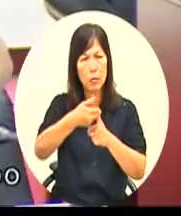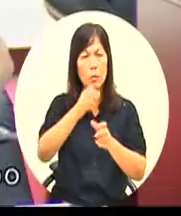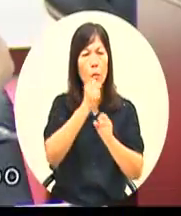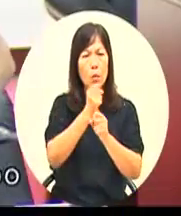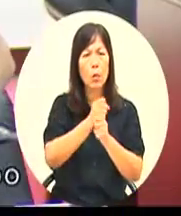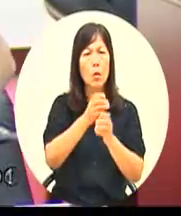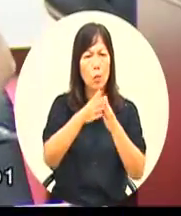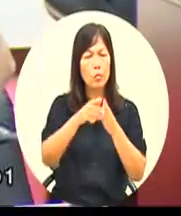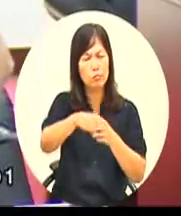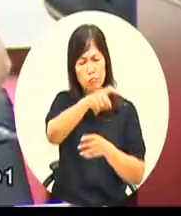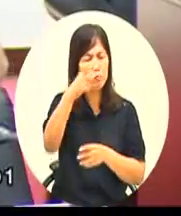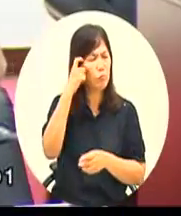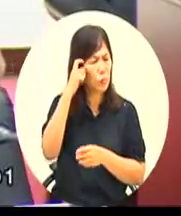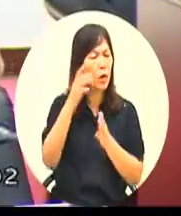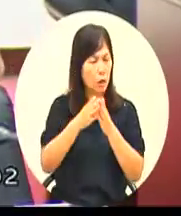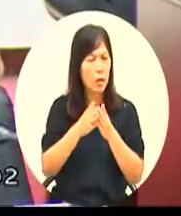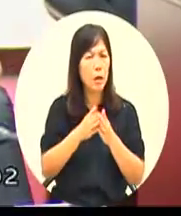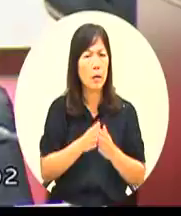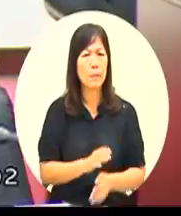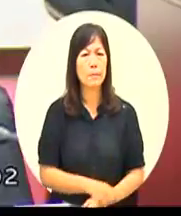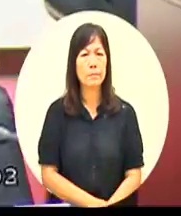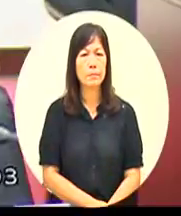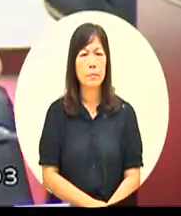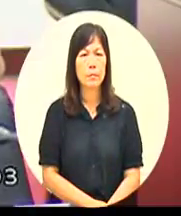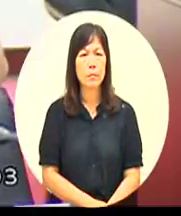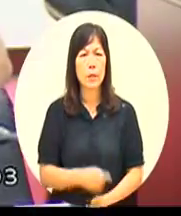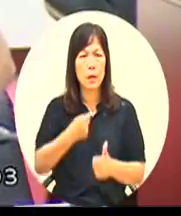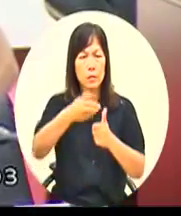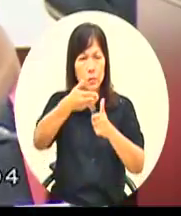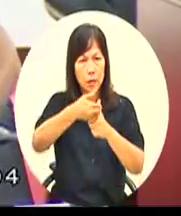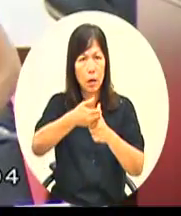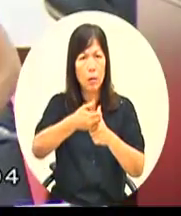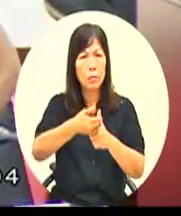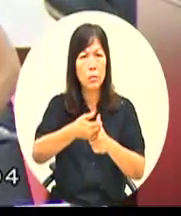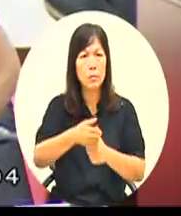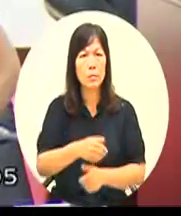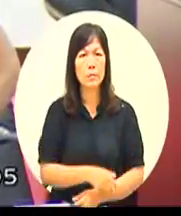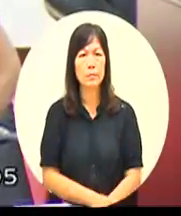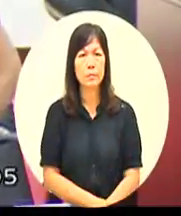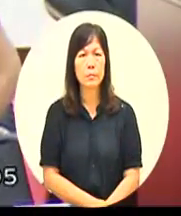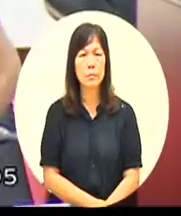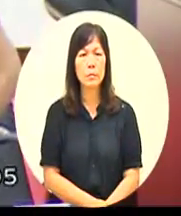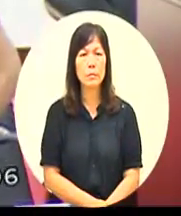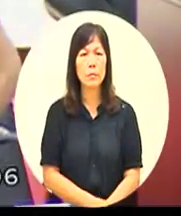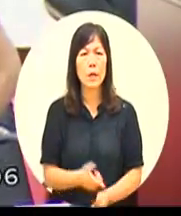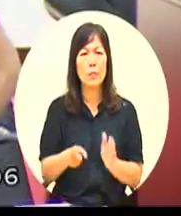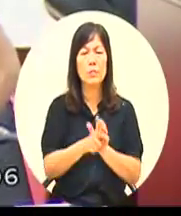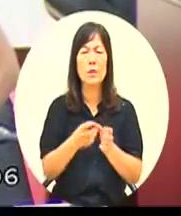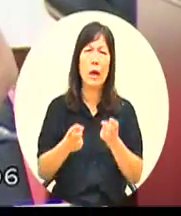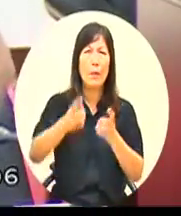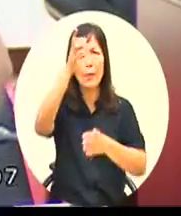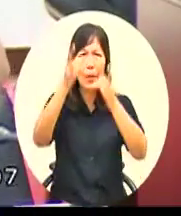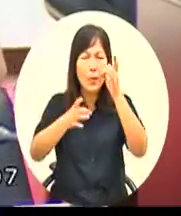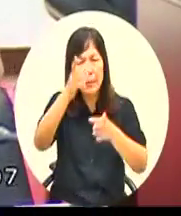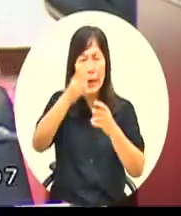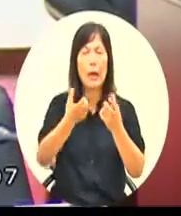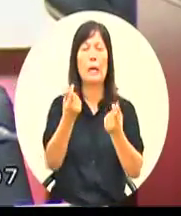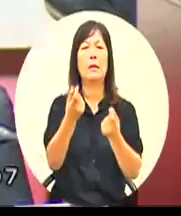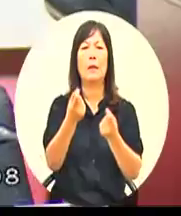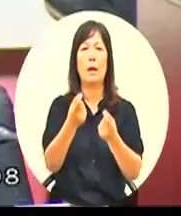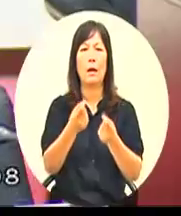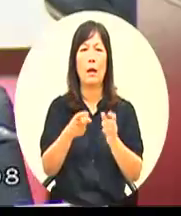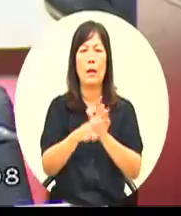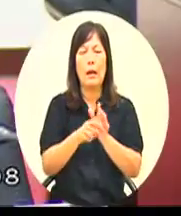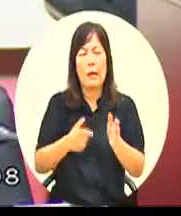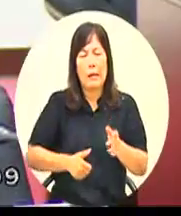的人要思考一下，把教育哦做到不是像放烟火一样哈，不实